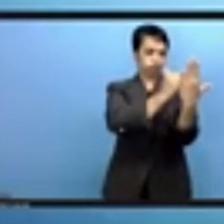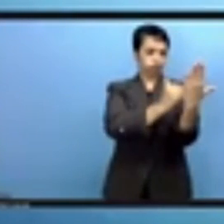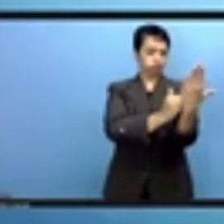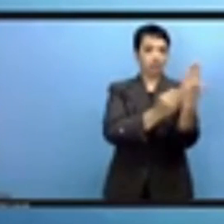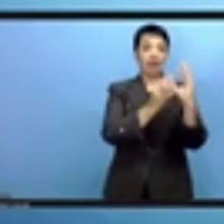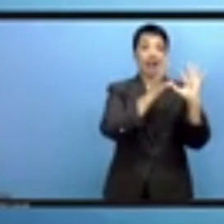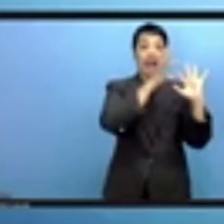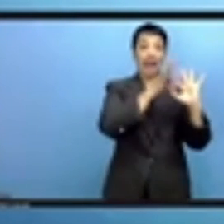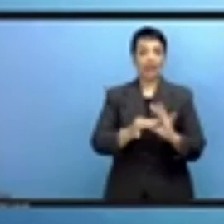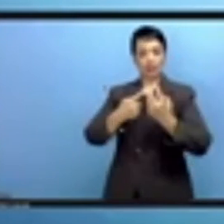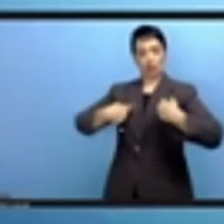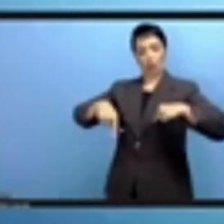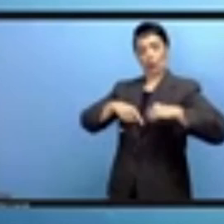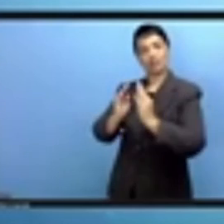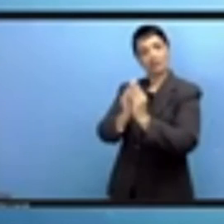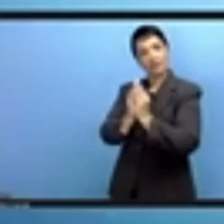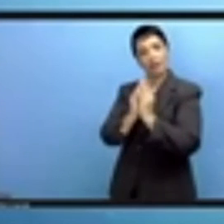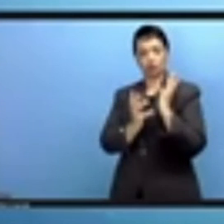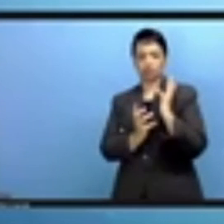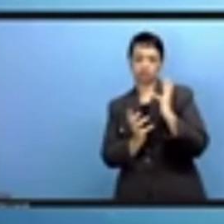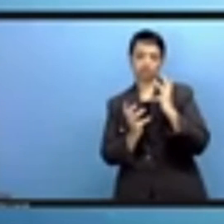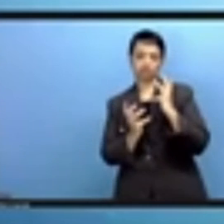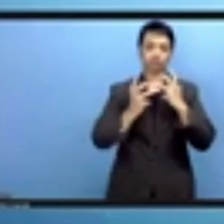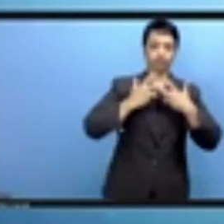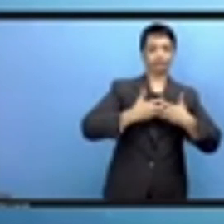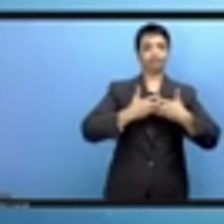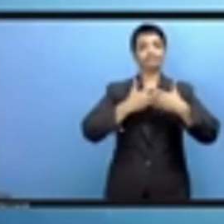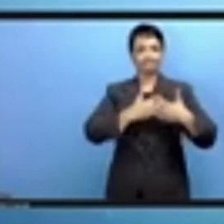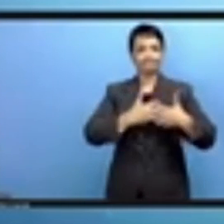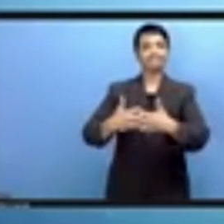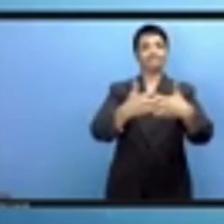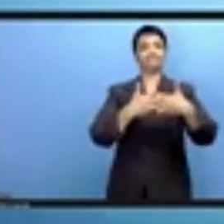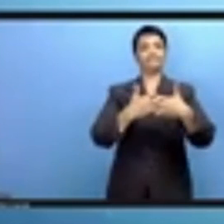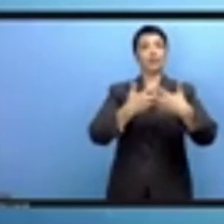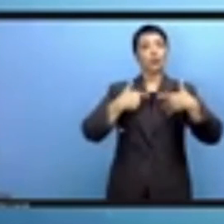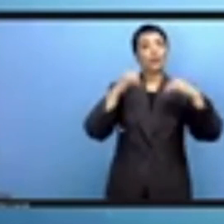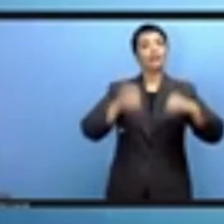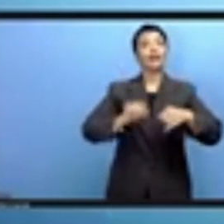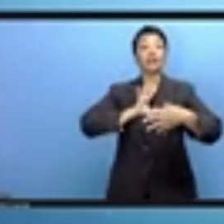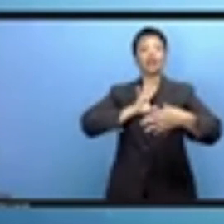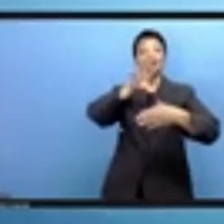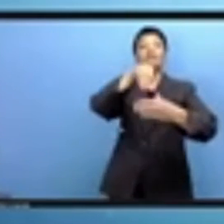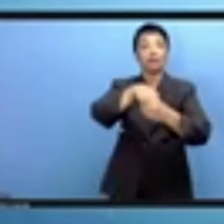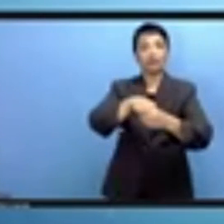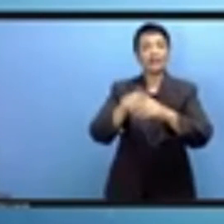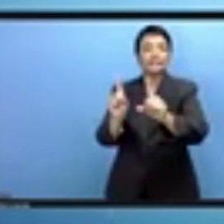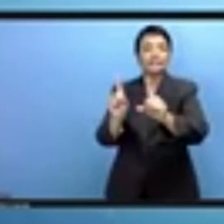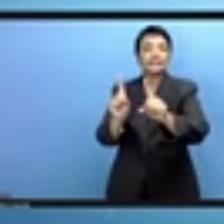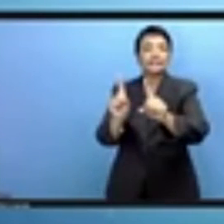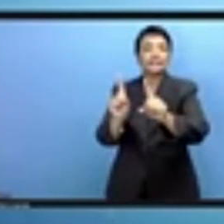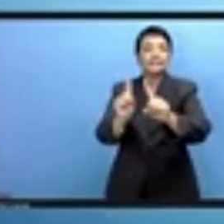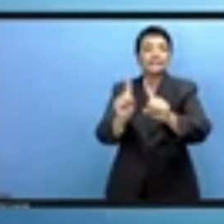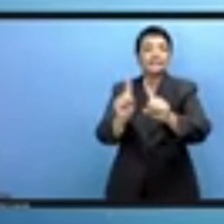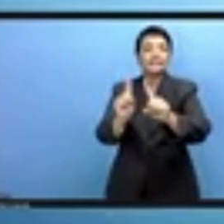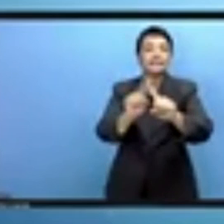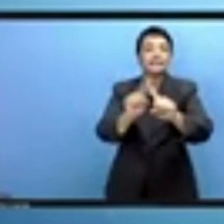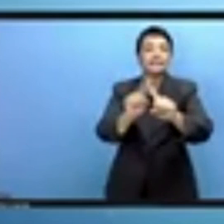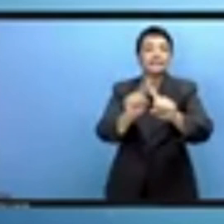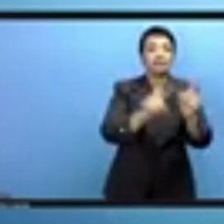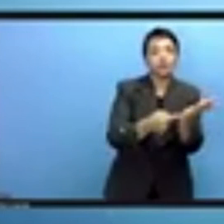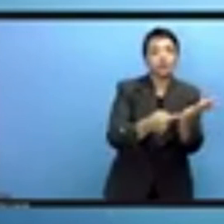应该履行与我们价值一致的治理互联网的方